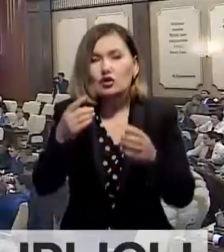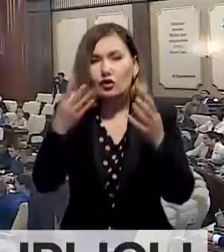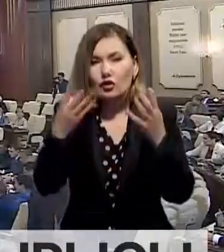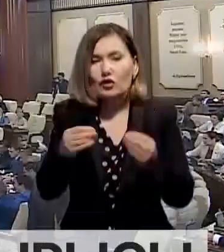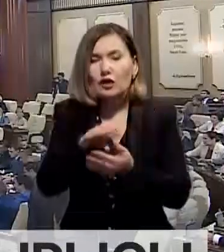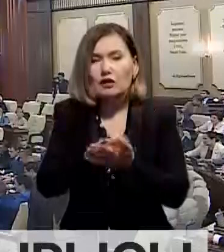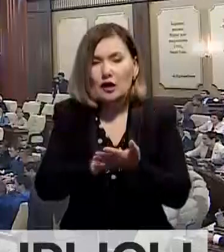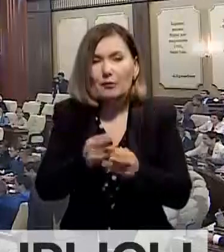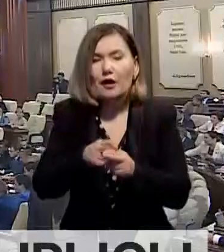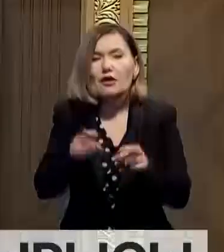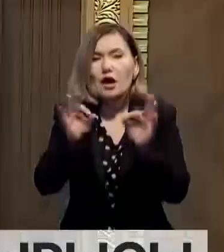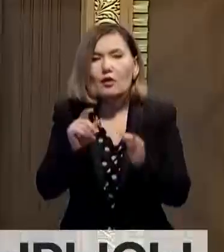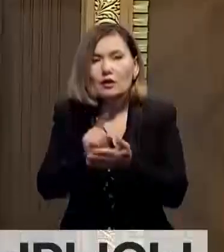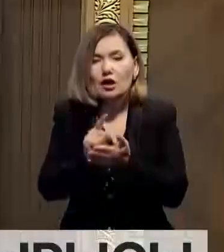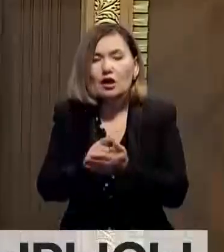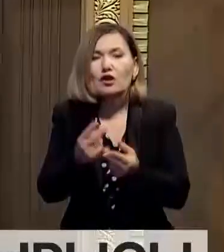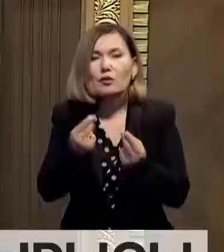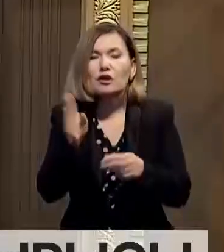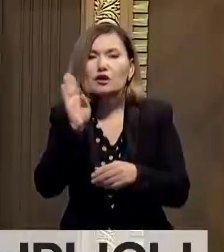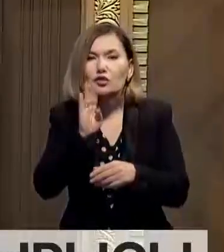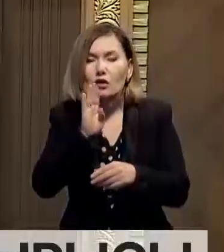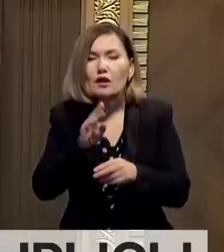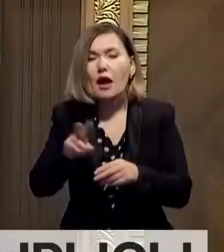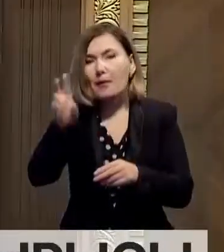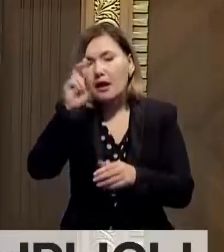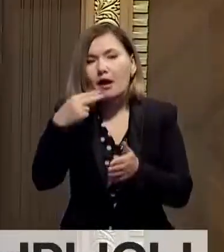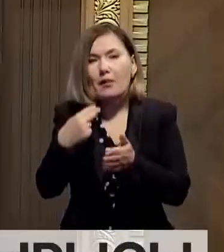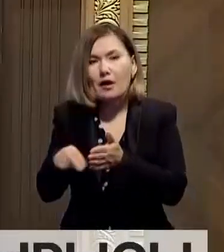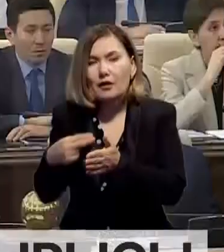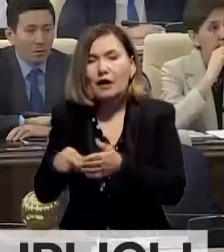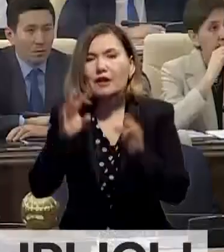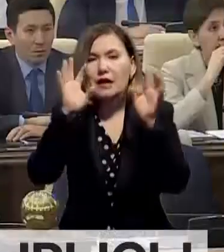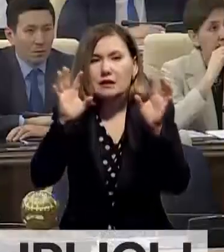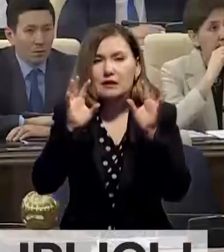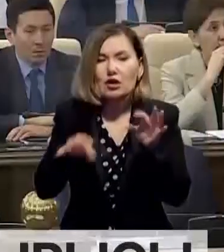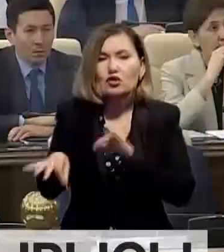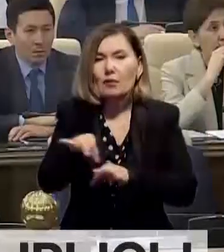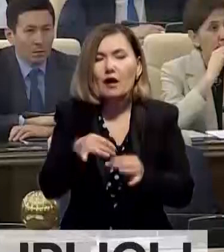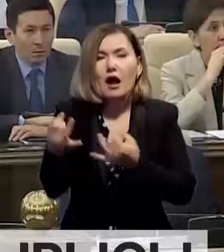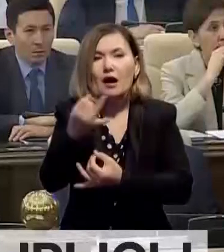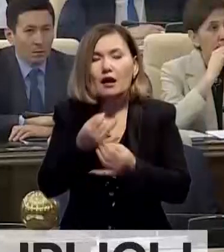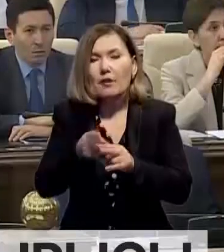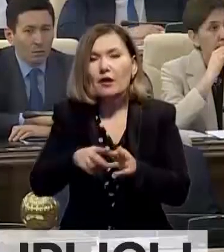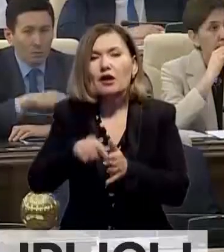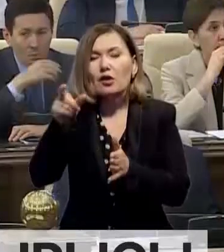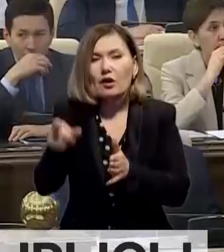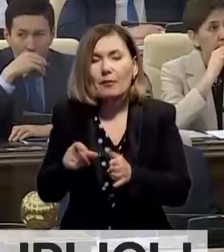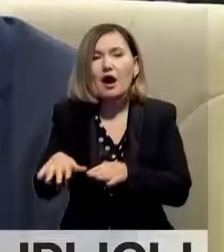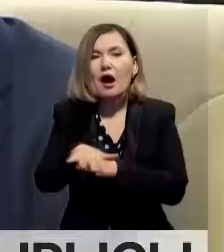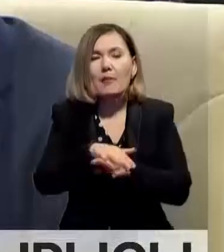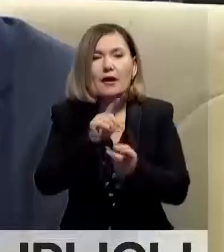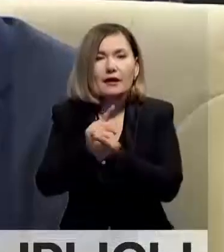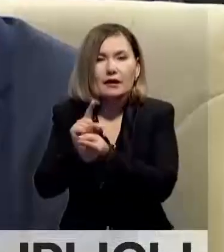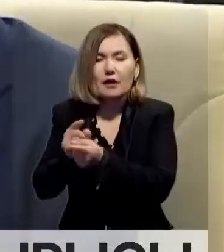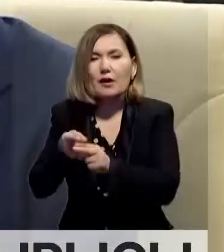созылды. Күзде салық, бюджет, су, сондай-ақ мемлекеттік сатып алу сынды заң жобалары қаралады. Әзірге депутаттар халықпен